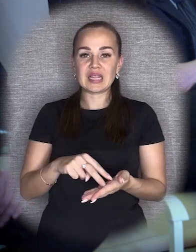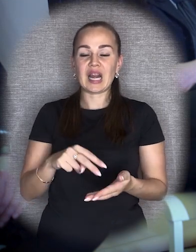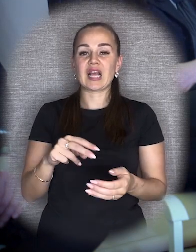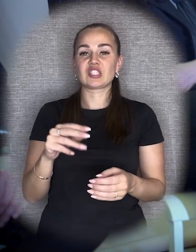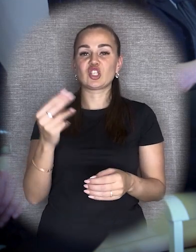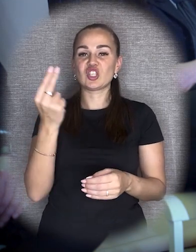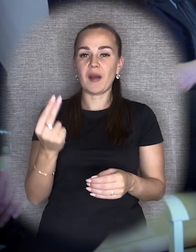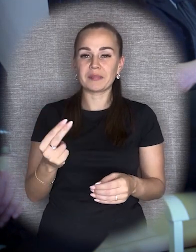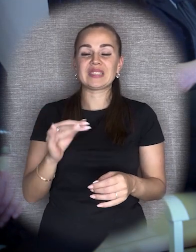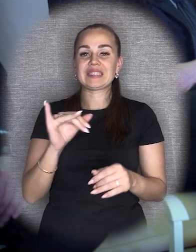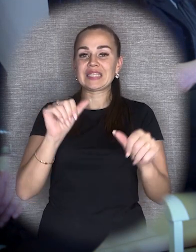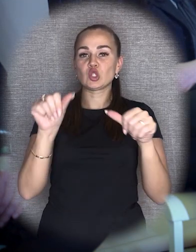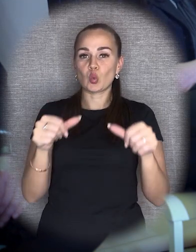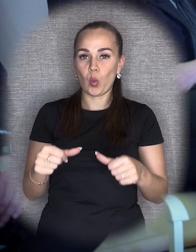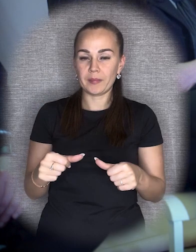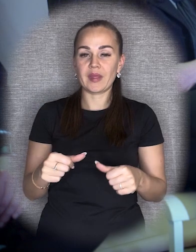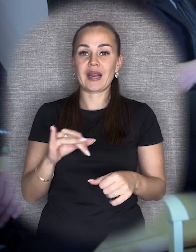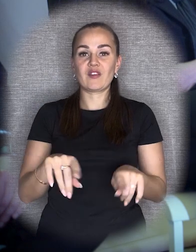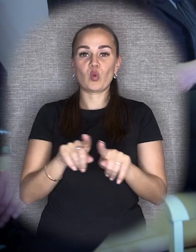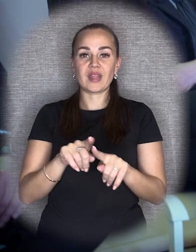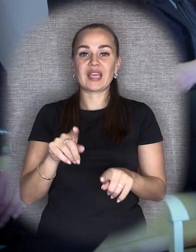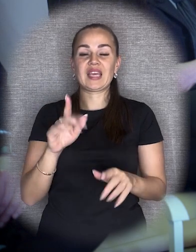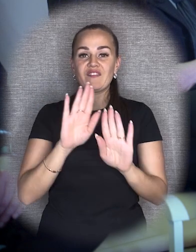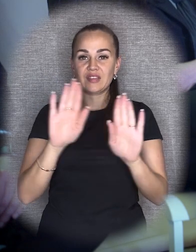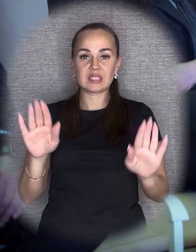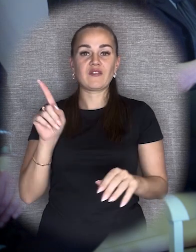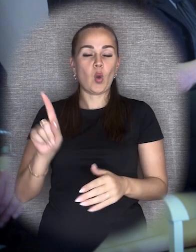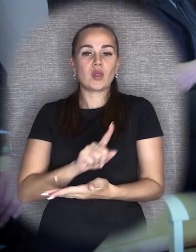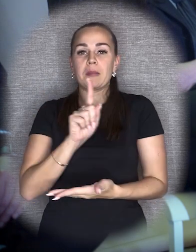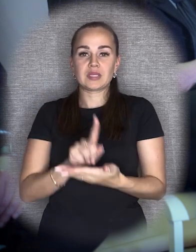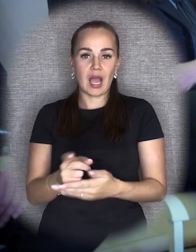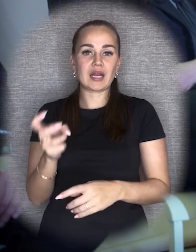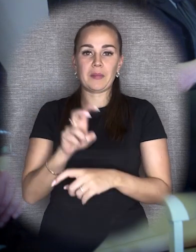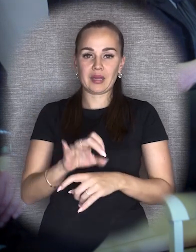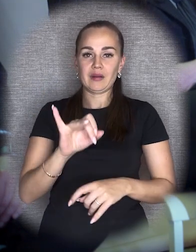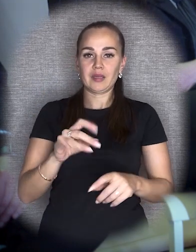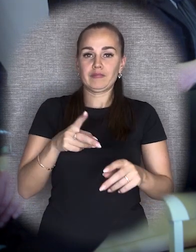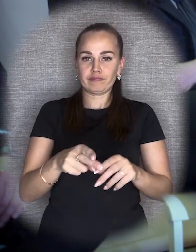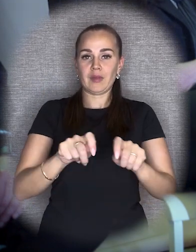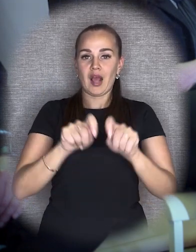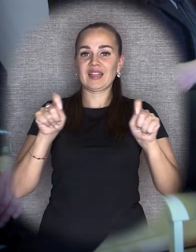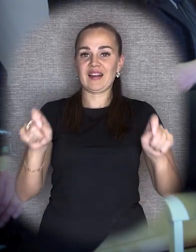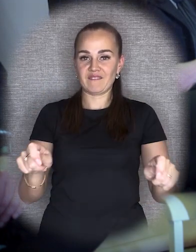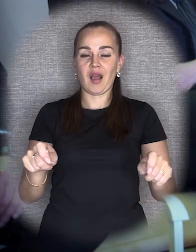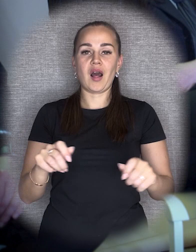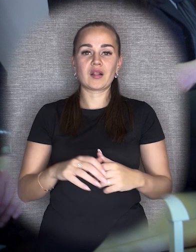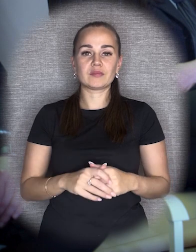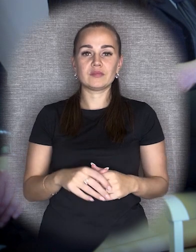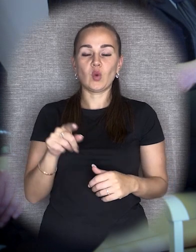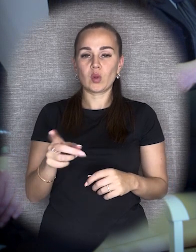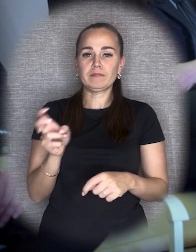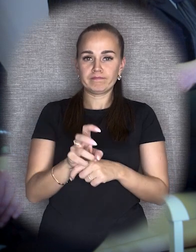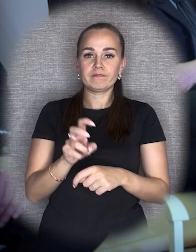живописцев и скульпторов. И такие выставки как бы обязательно открывал Григорий Васильевич. Он приходил сюда, а он был человеком, в